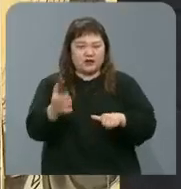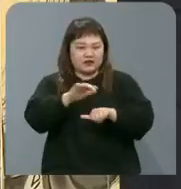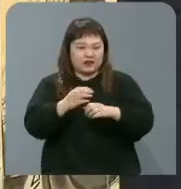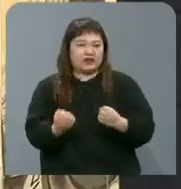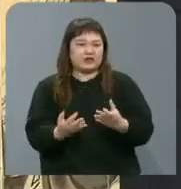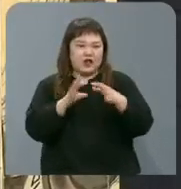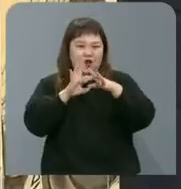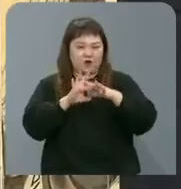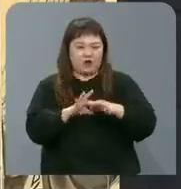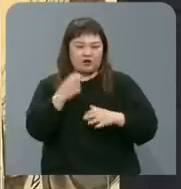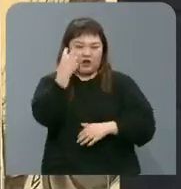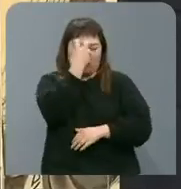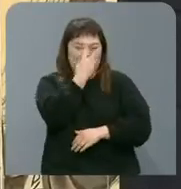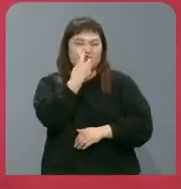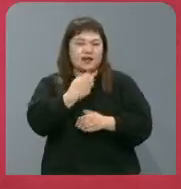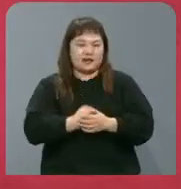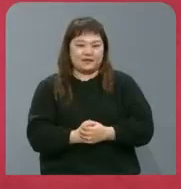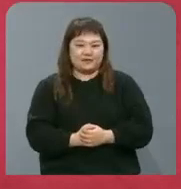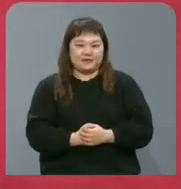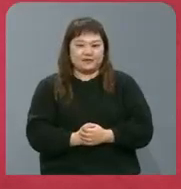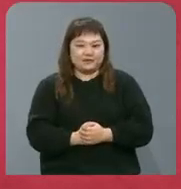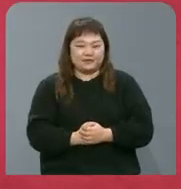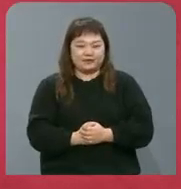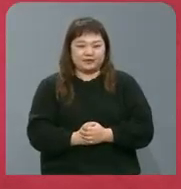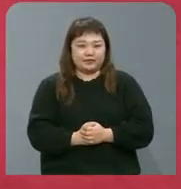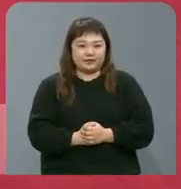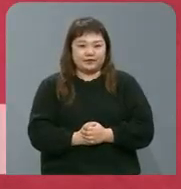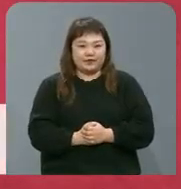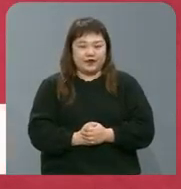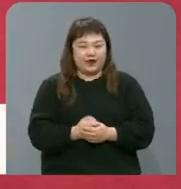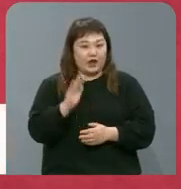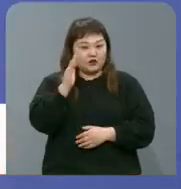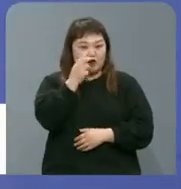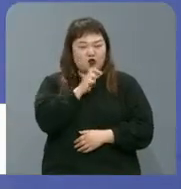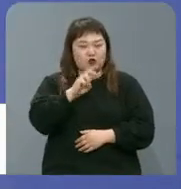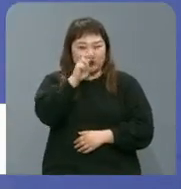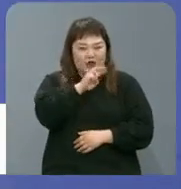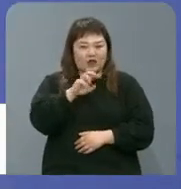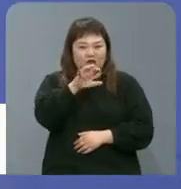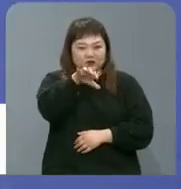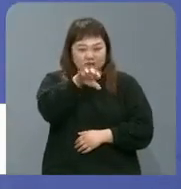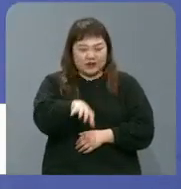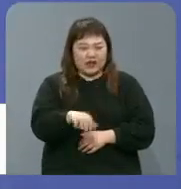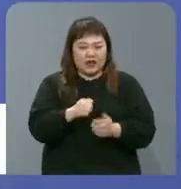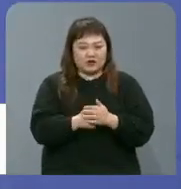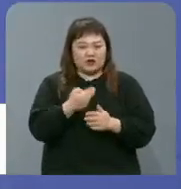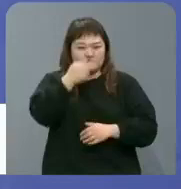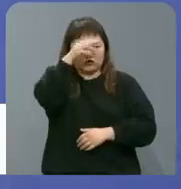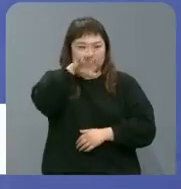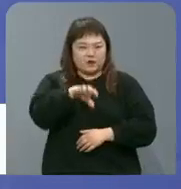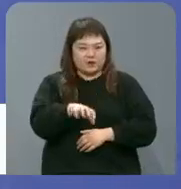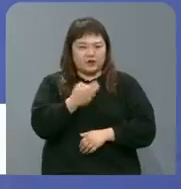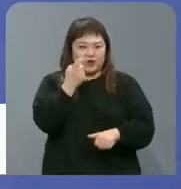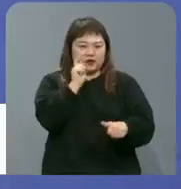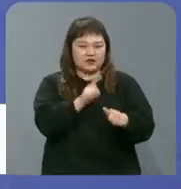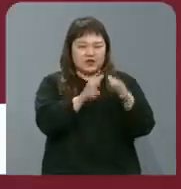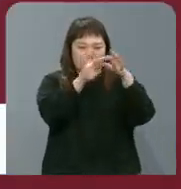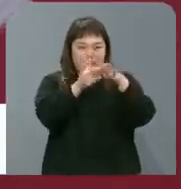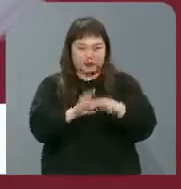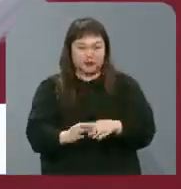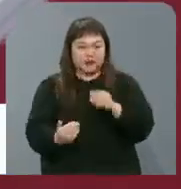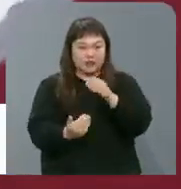등과 관련한 검사 였읍니다 이처럼 최근 노래연습장 에 이어 융점 에서까지 확진 자가 잇따르자